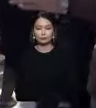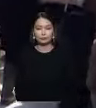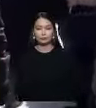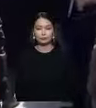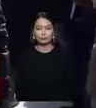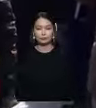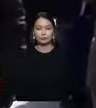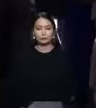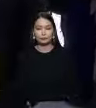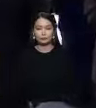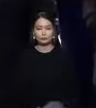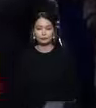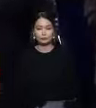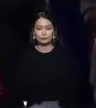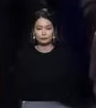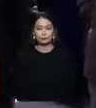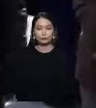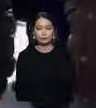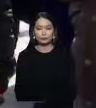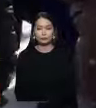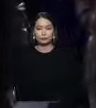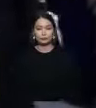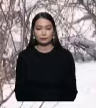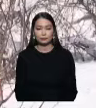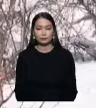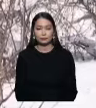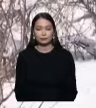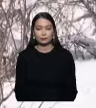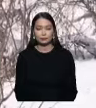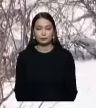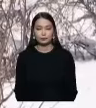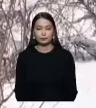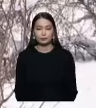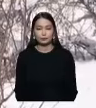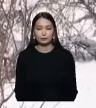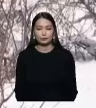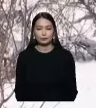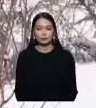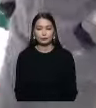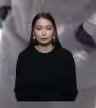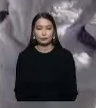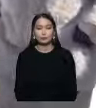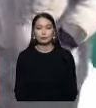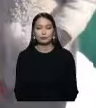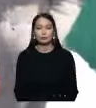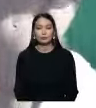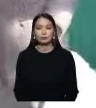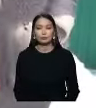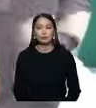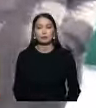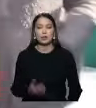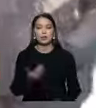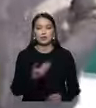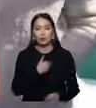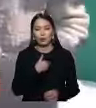позволю вам забрать нашу территорию, лишить наших детей речки. И сейчас у нас забирают